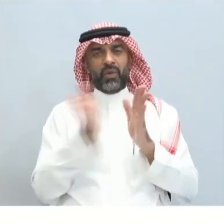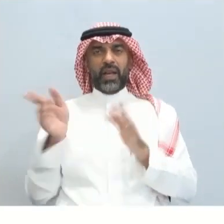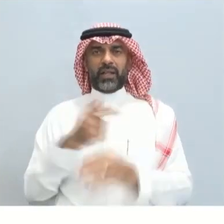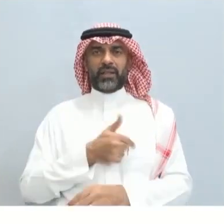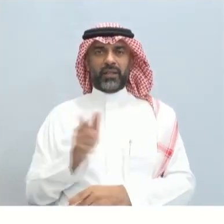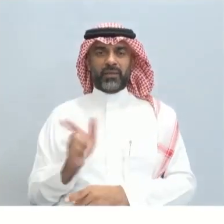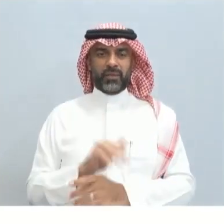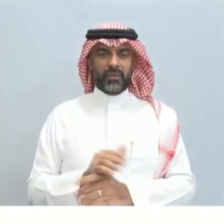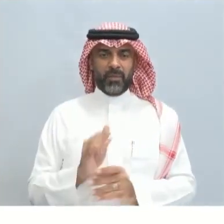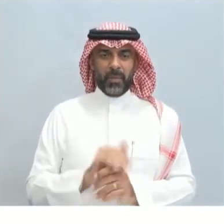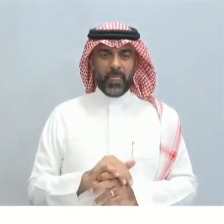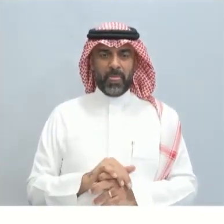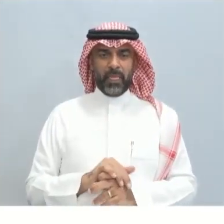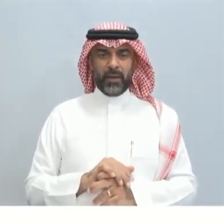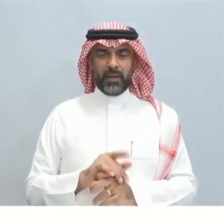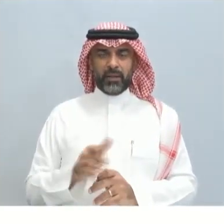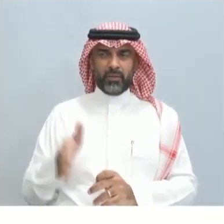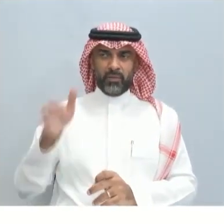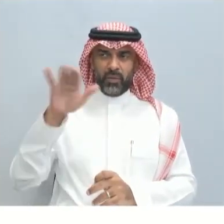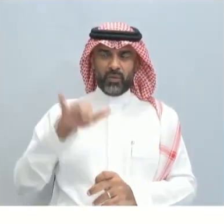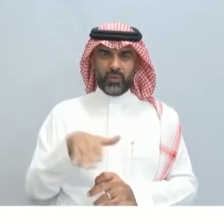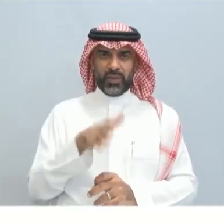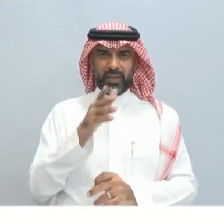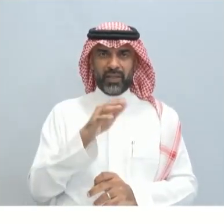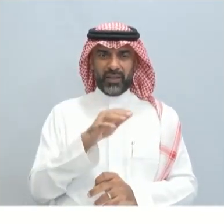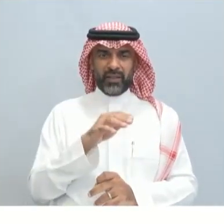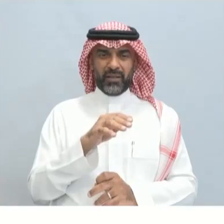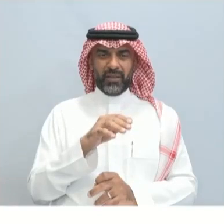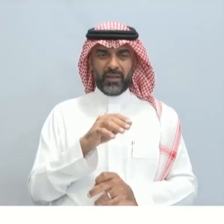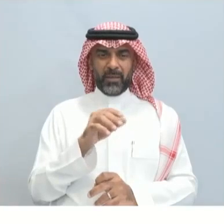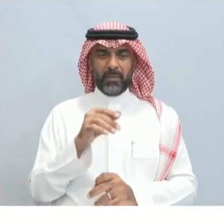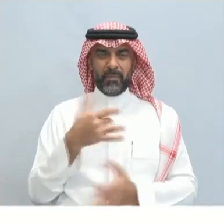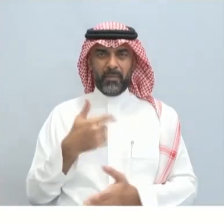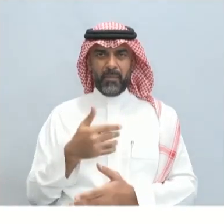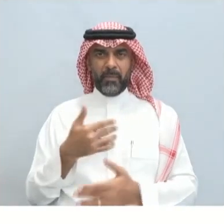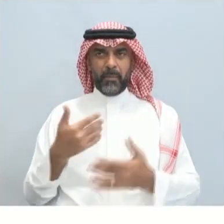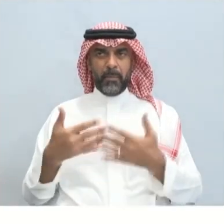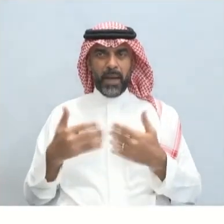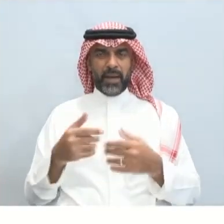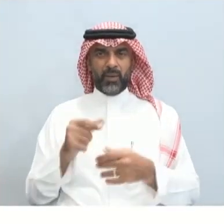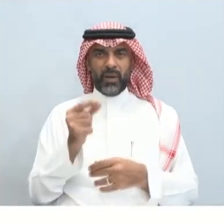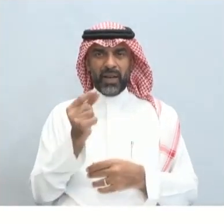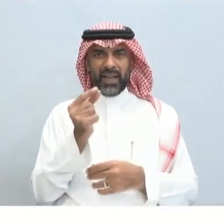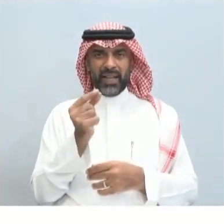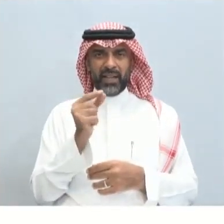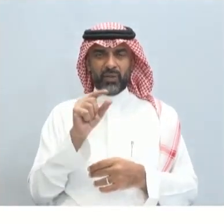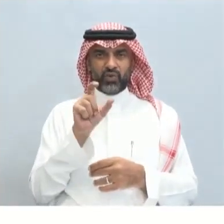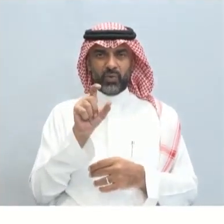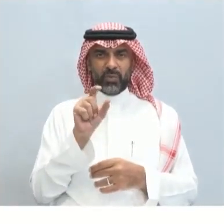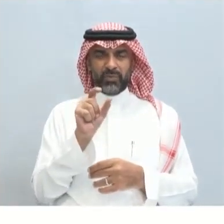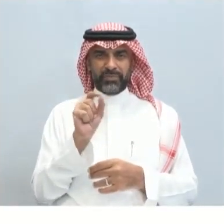المنعكسه عندما تمر موجه نابض مرن وقليل السمك الى نابض قليل المرونه